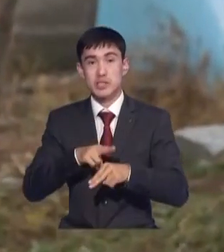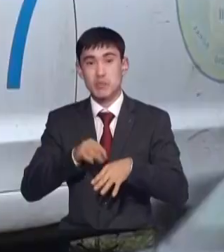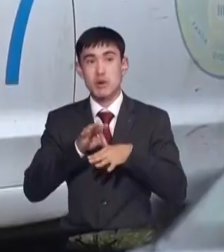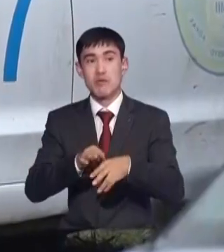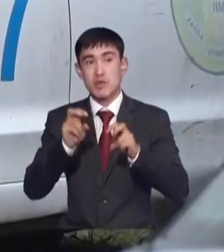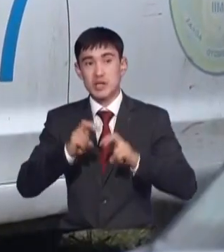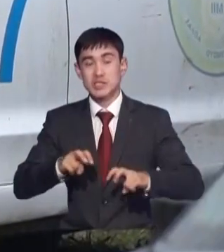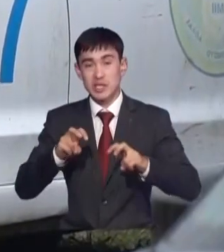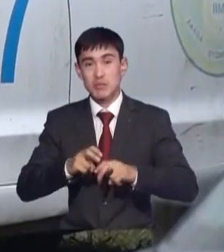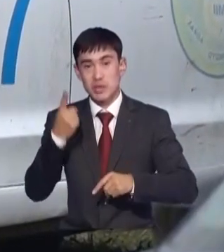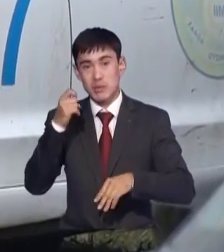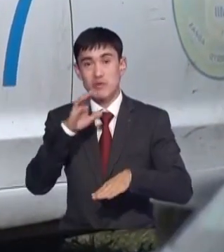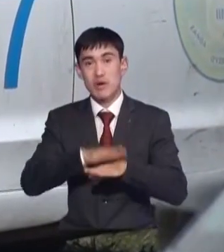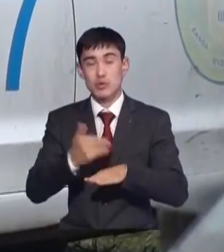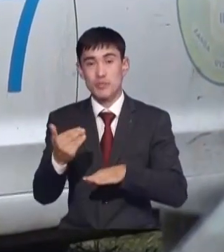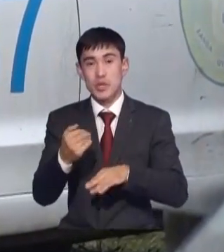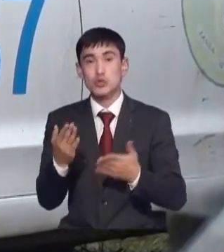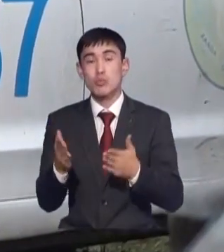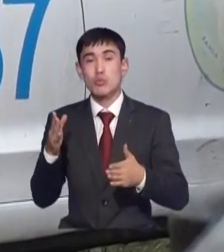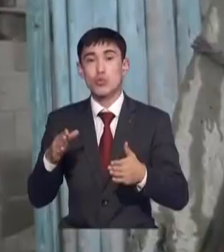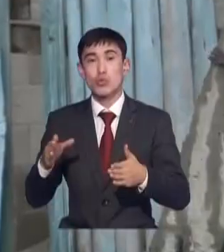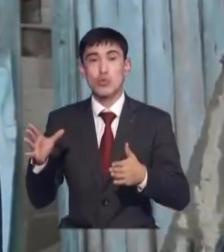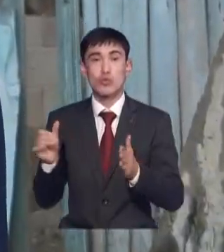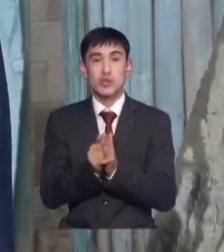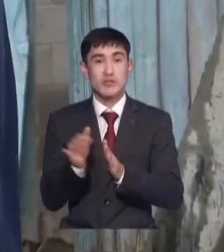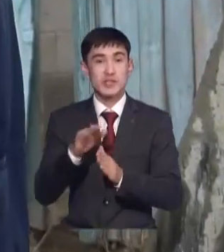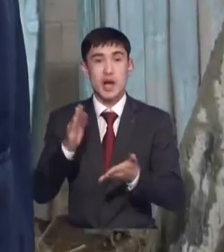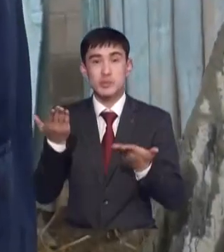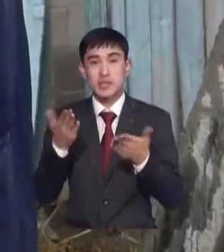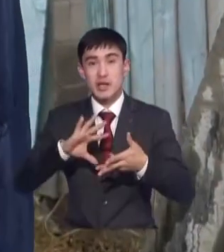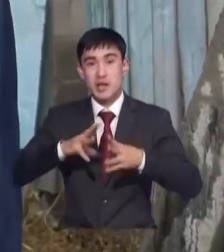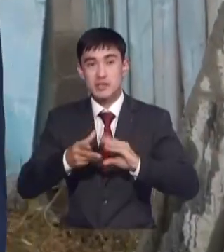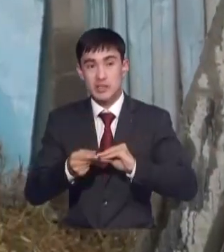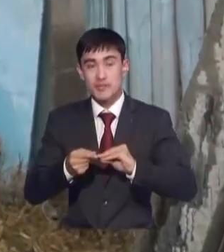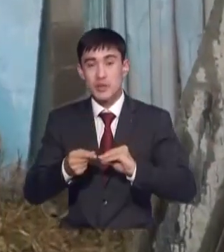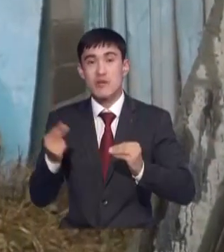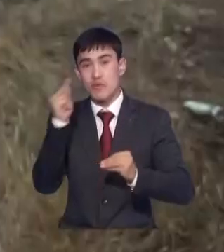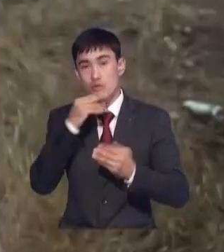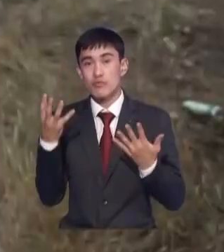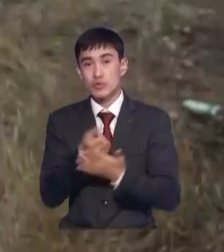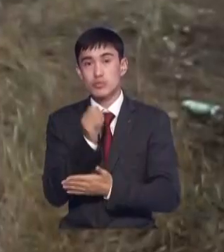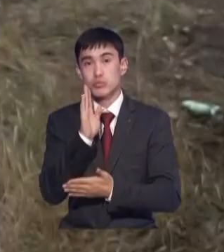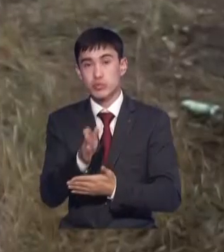проводит расследование по данному инциденту, чтобы установить все обстоятельства происшествия и выявить виновных.